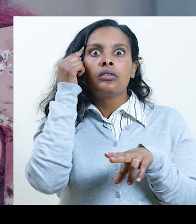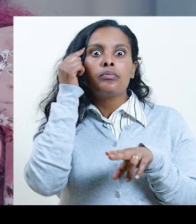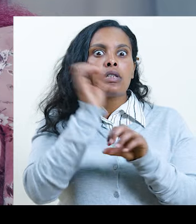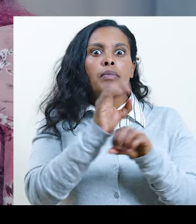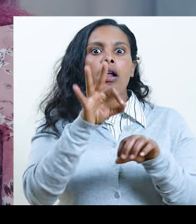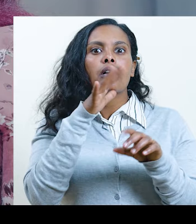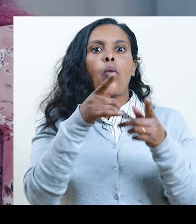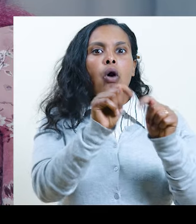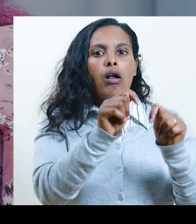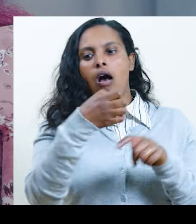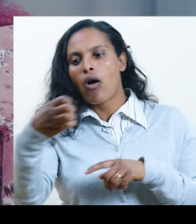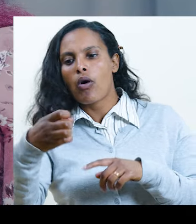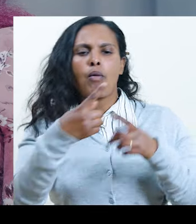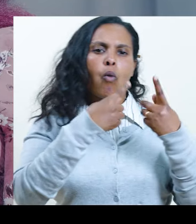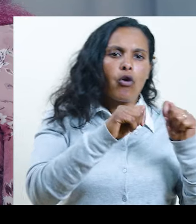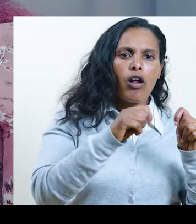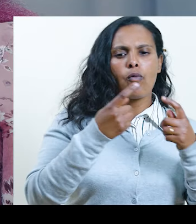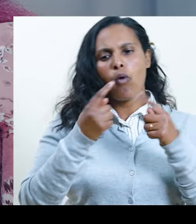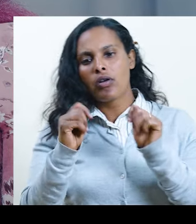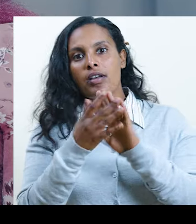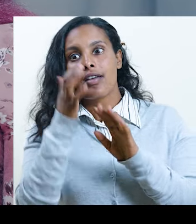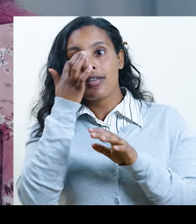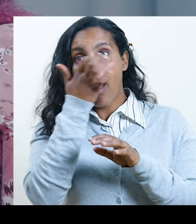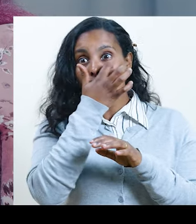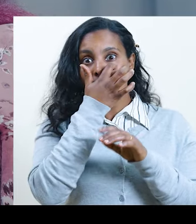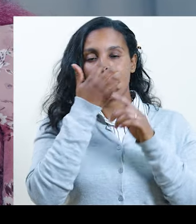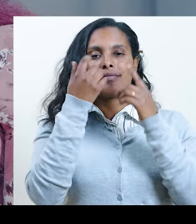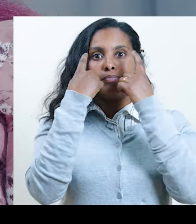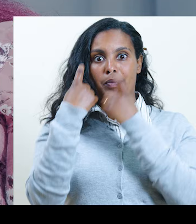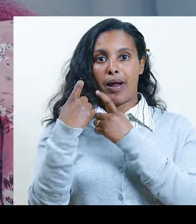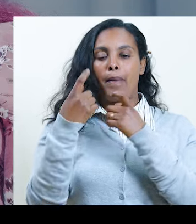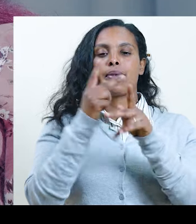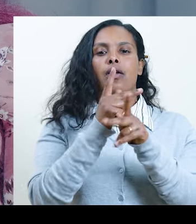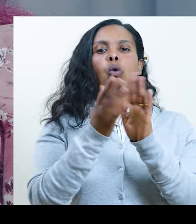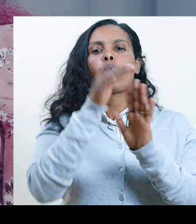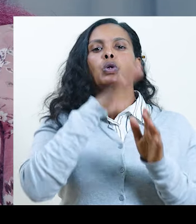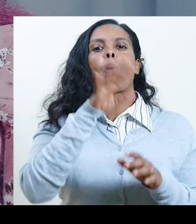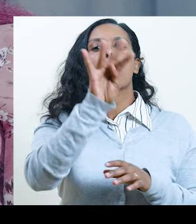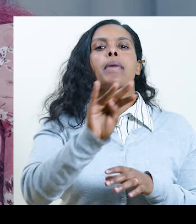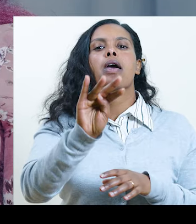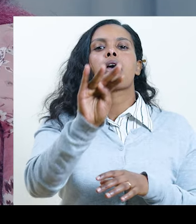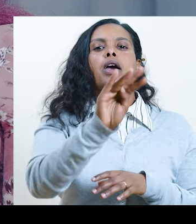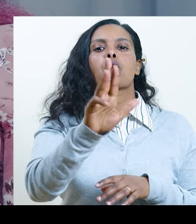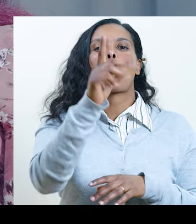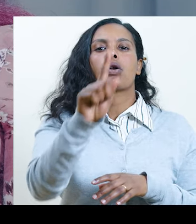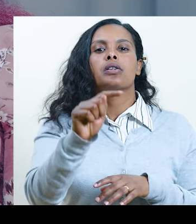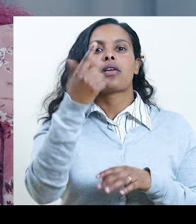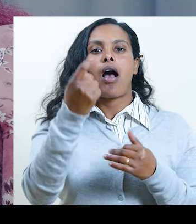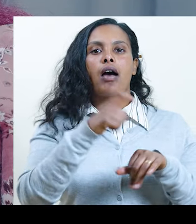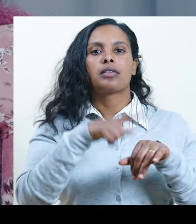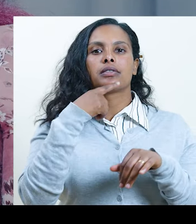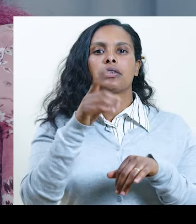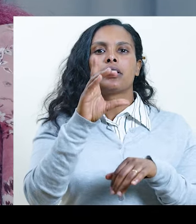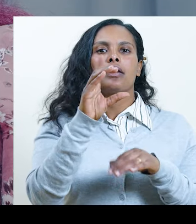አላገኝም። እሞክራለሁ፣ አንኳኳለሁ እና የአይኑን ሕክምና በምጠይቃት ሰዓት ወይዘሮ ሜሮንን የአይን ሕክምና